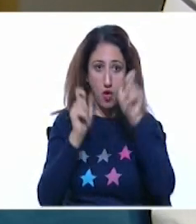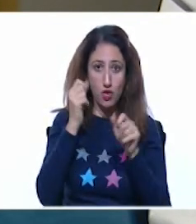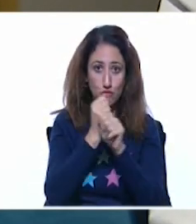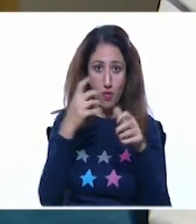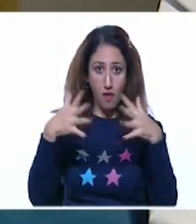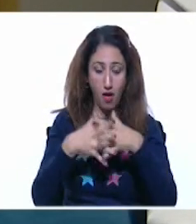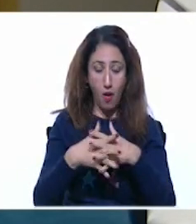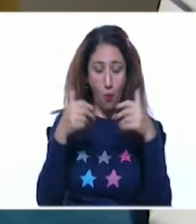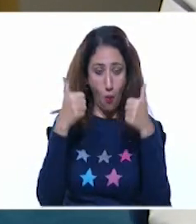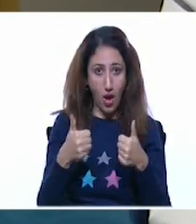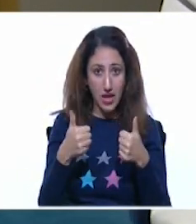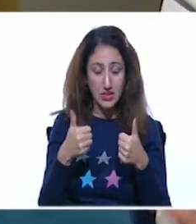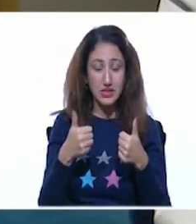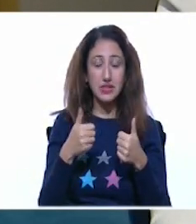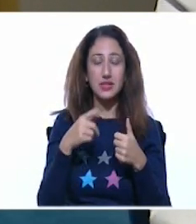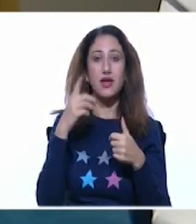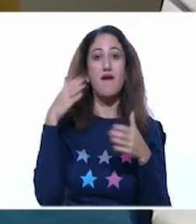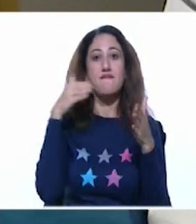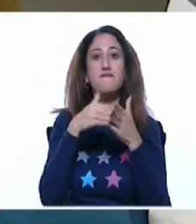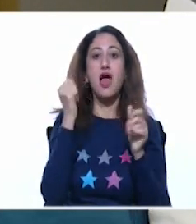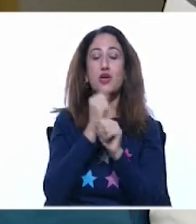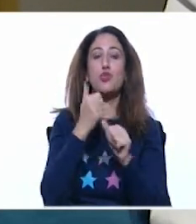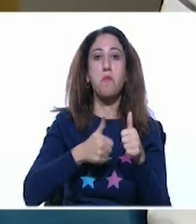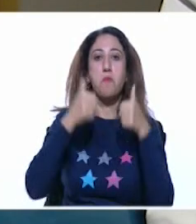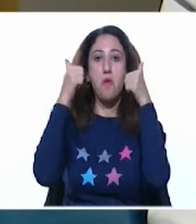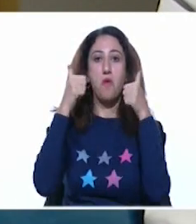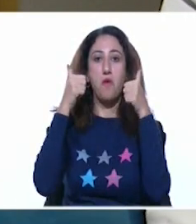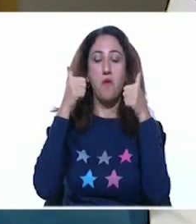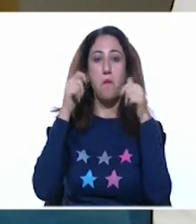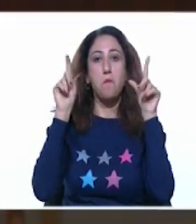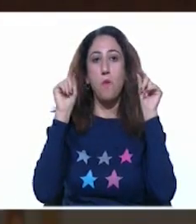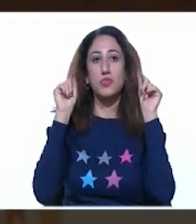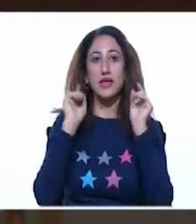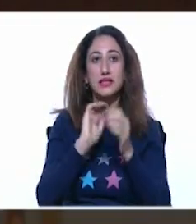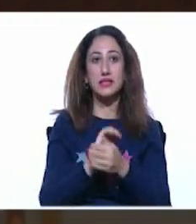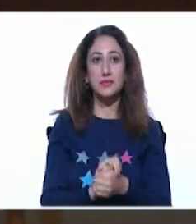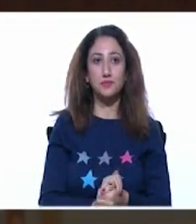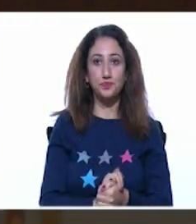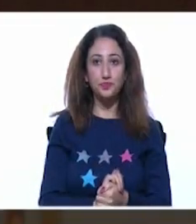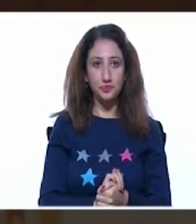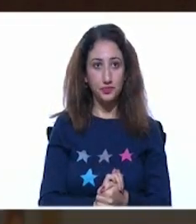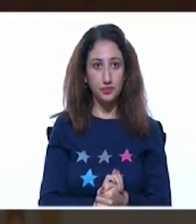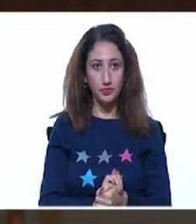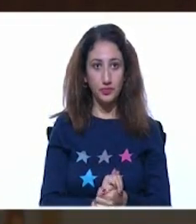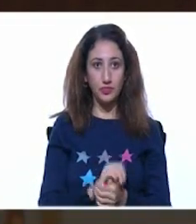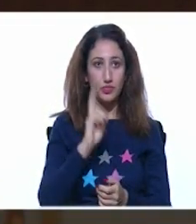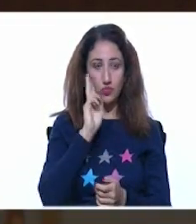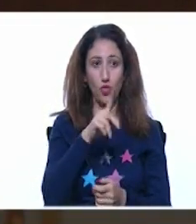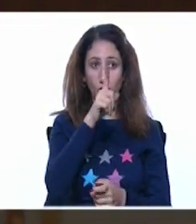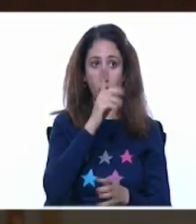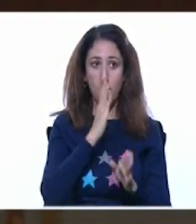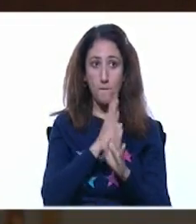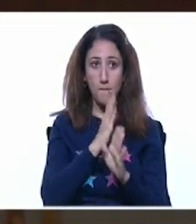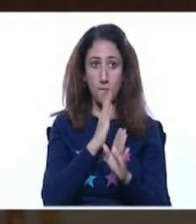لما احنا دخلنا عليه بنحب بعض قوي فبقينا طلعنا عظمه قوي. لا الحقيقه بس انت كمان انت ممثل كويس قوي يعني الحقيقه. شوف انا